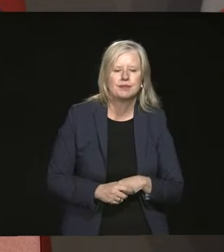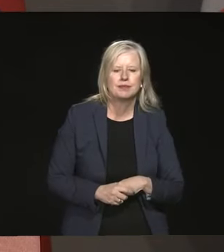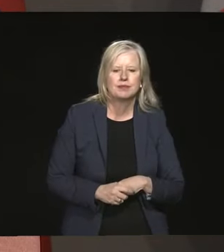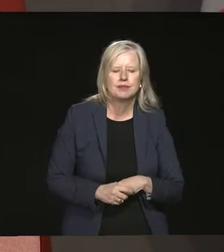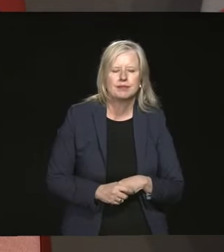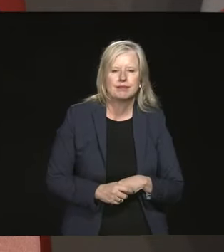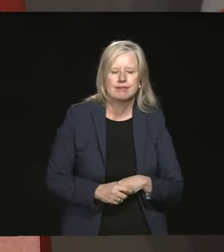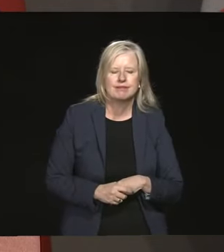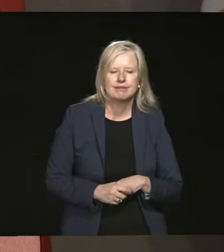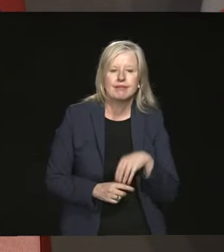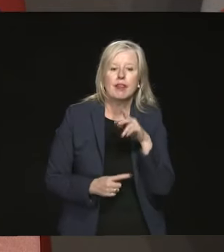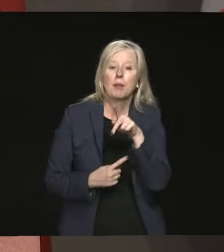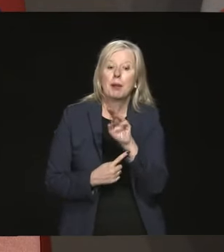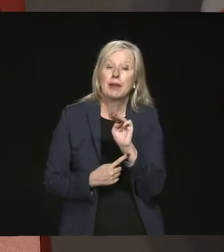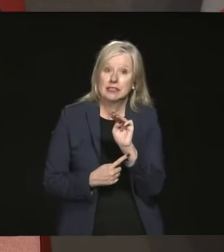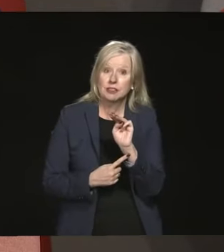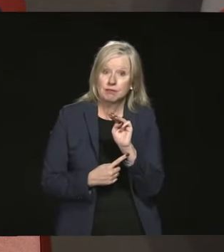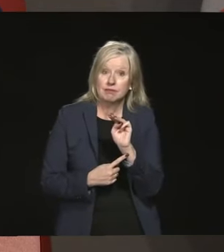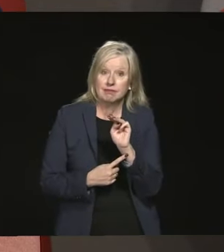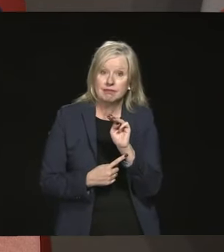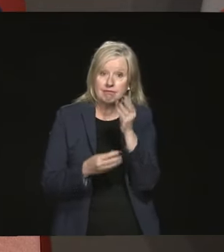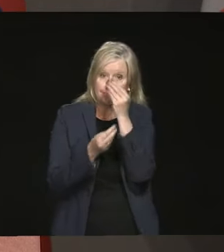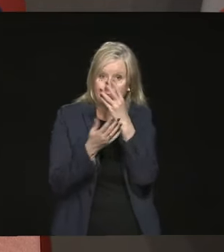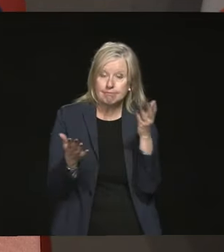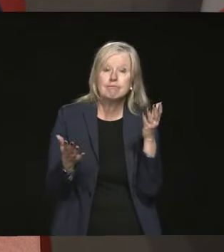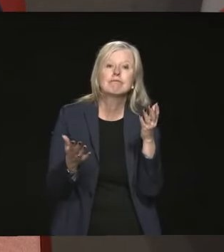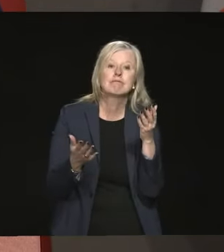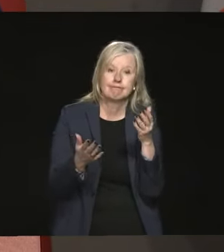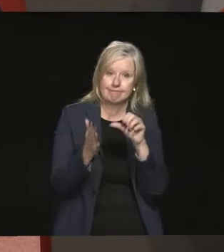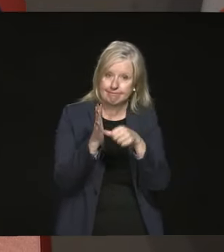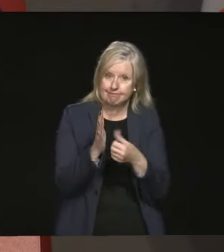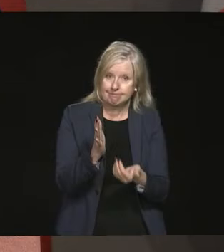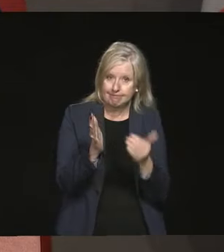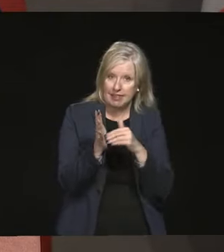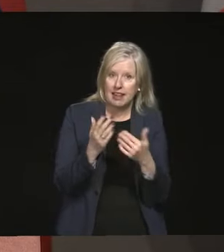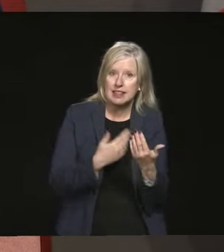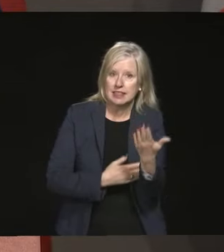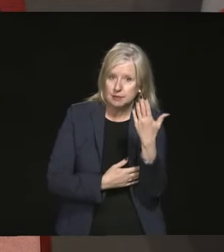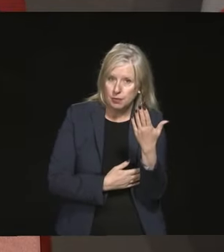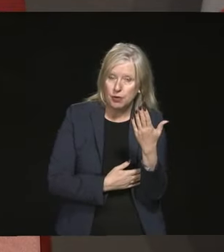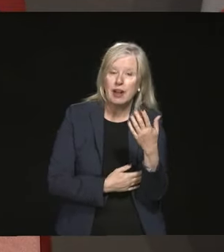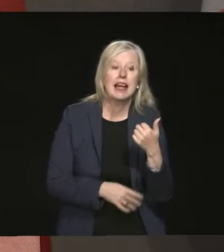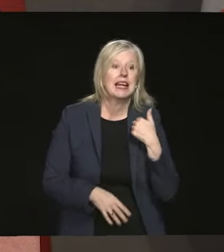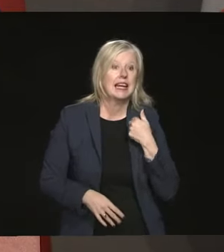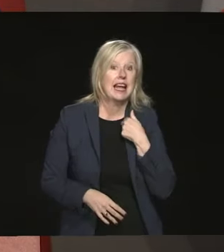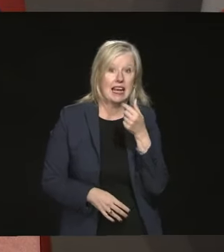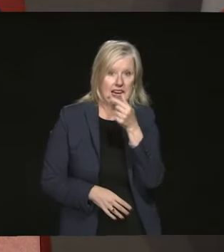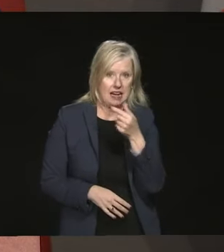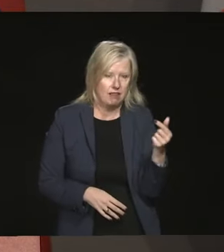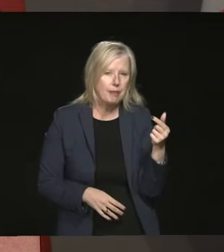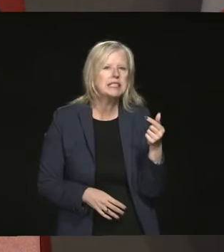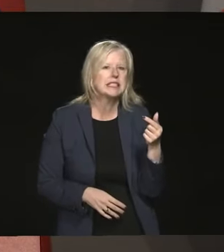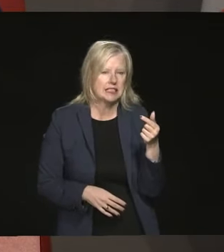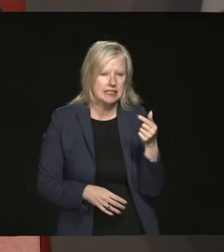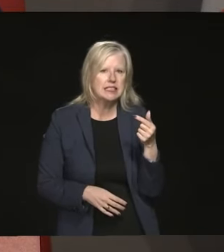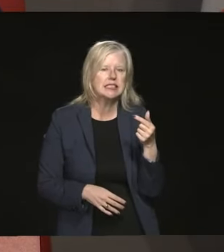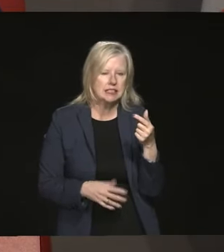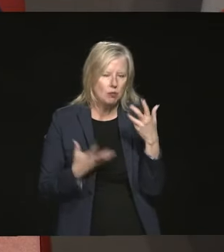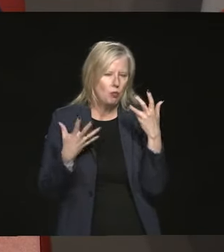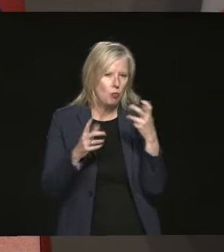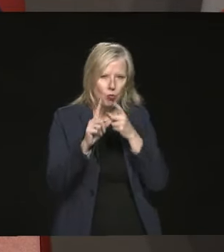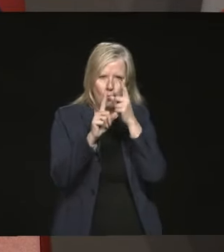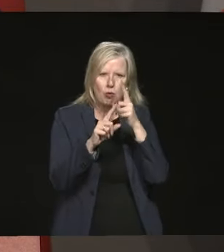indiqué ce matin. Le gouvernement canadien souhaite exercer sa capacité d'appui aux provinces dans des circonstances